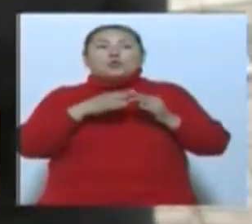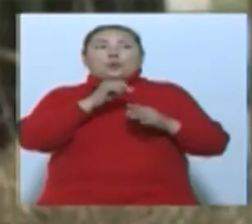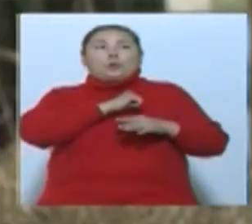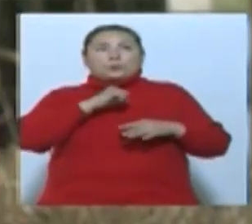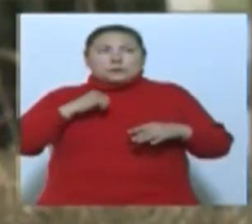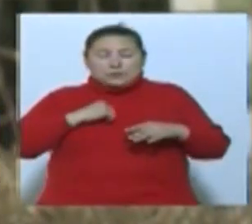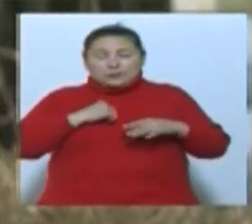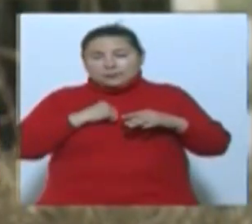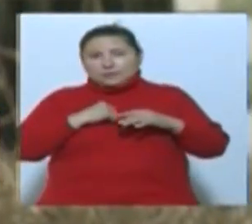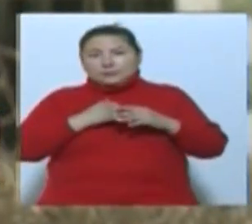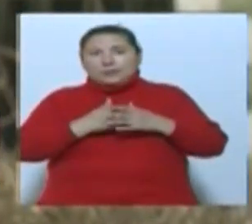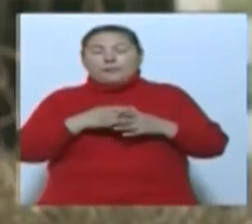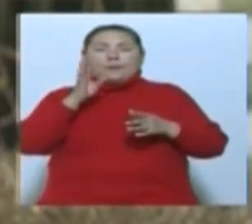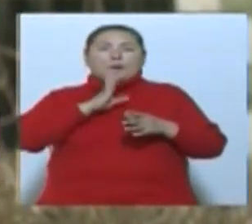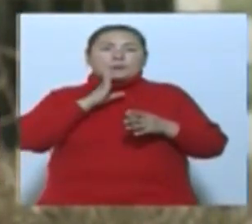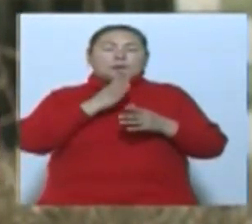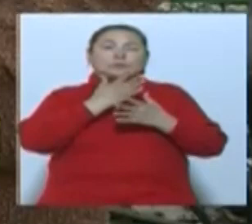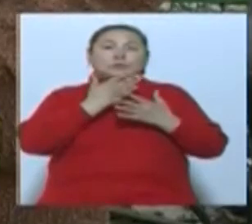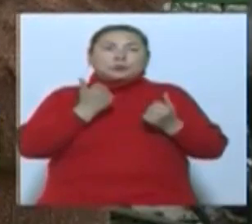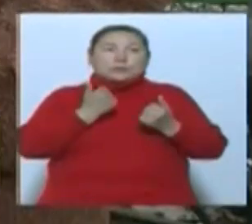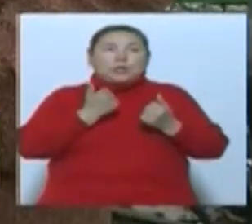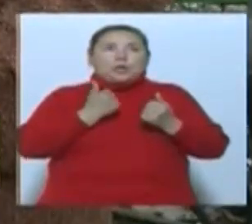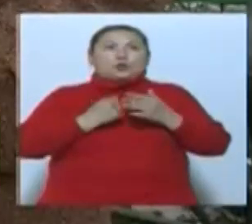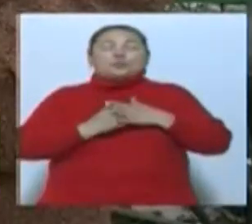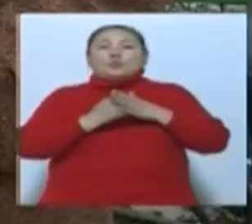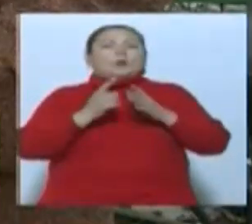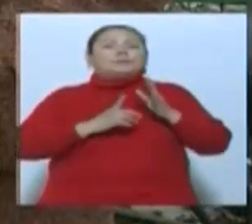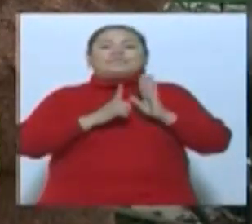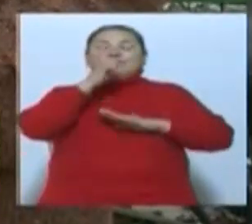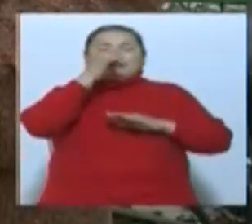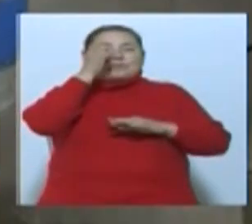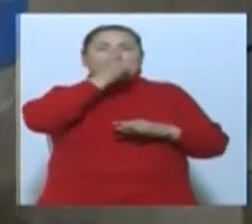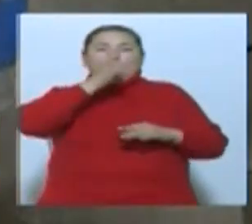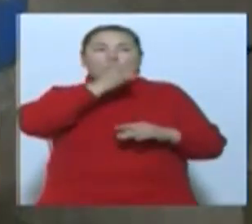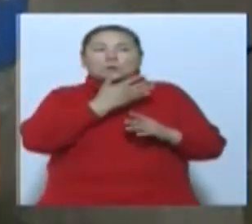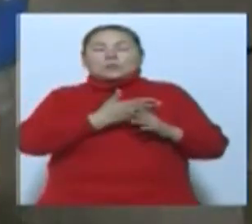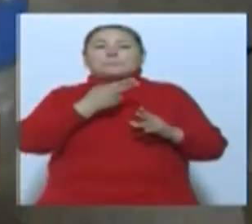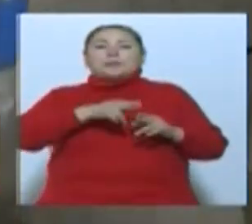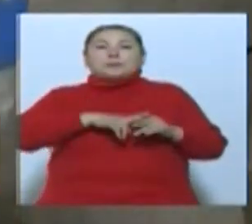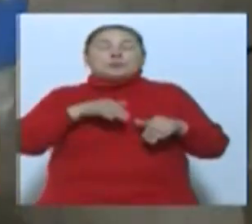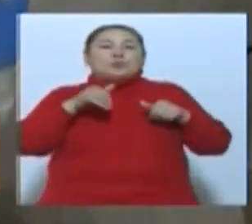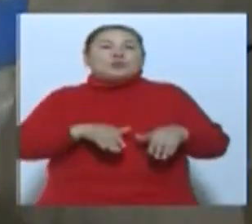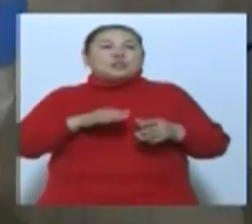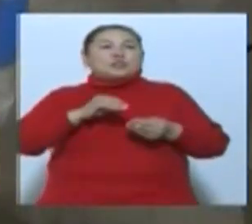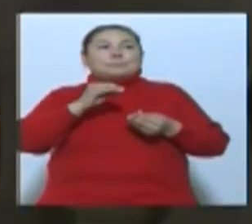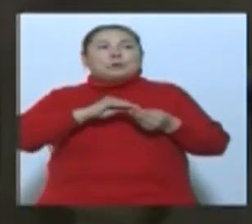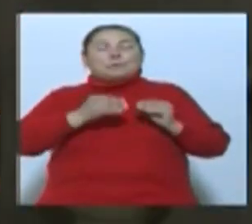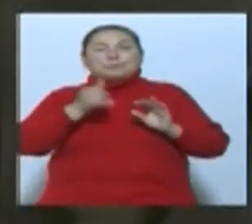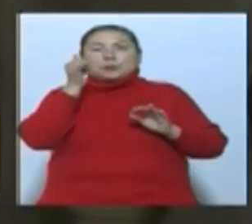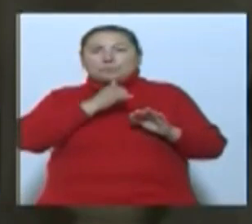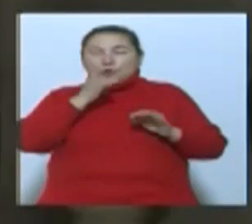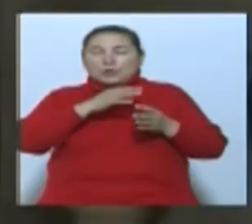өткелі жөндеу көрмеген. Ауызсу қысымның жоқтығынан жоғары көтерілмейді. Ал пәтер иелері бұл мәселені шешпек болып, арнайы сорғы сатып алған.